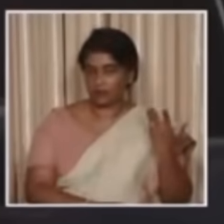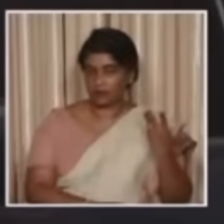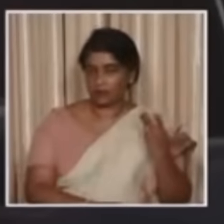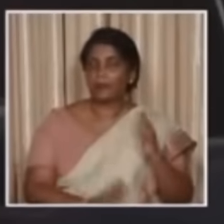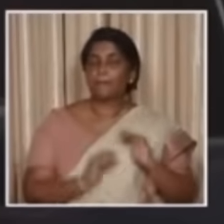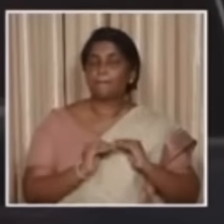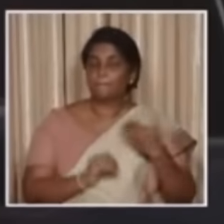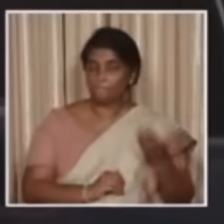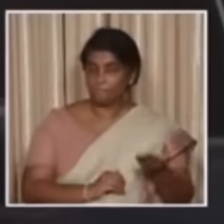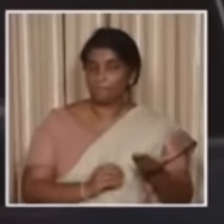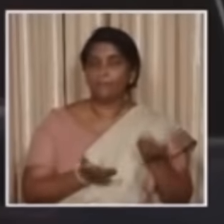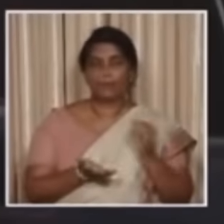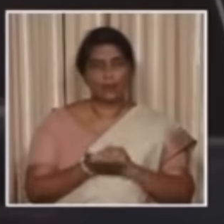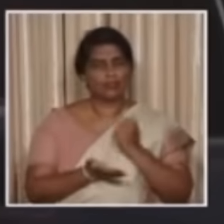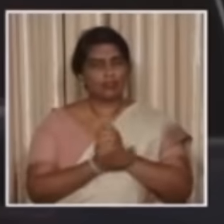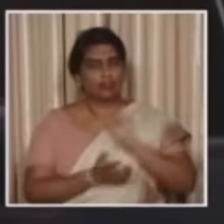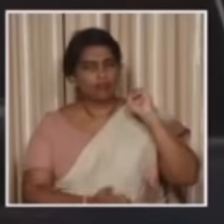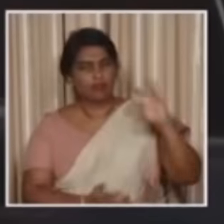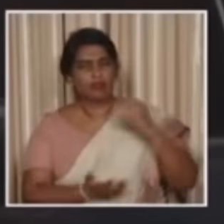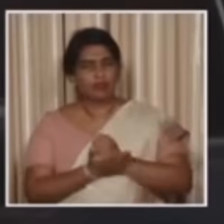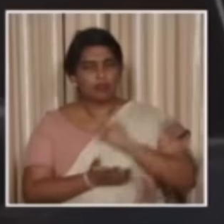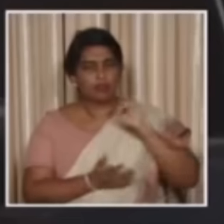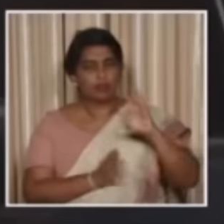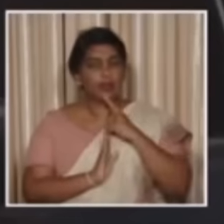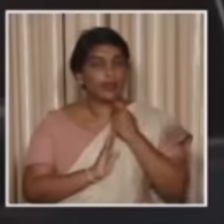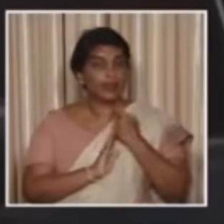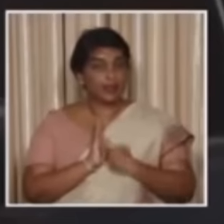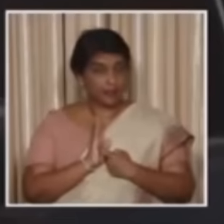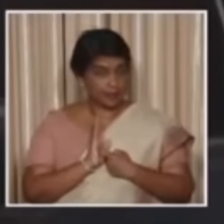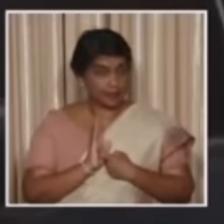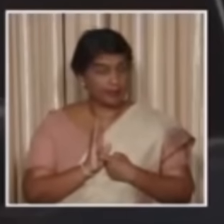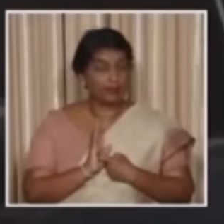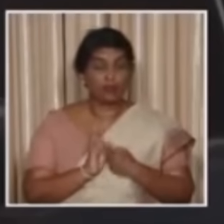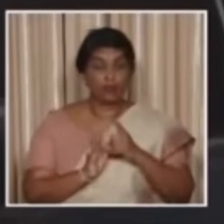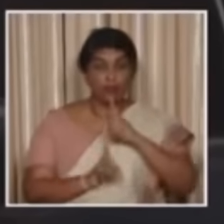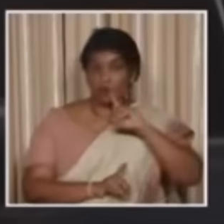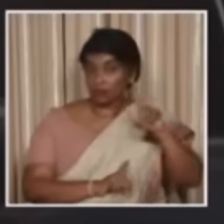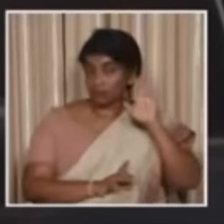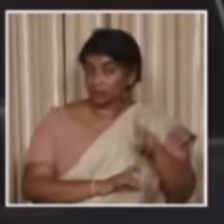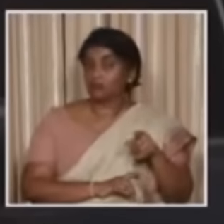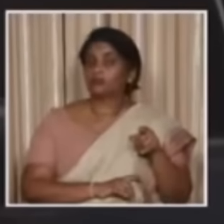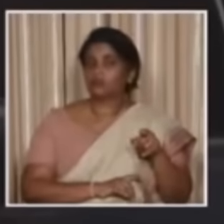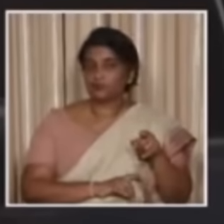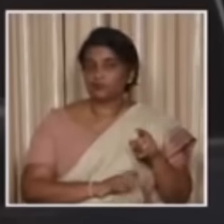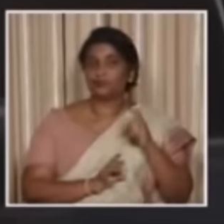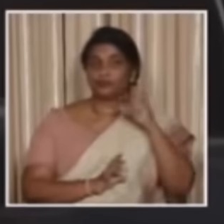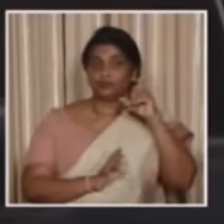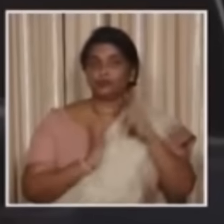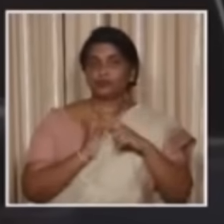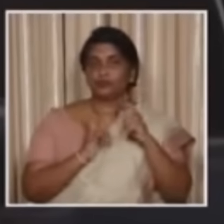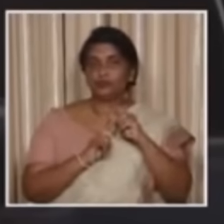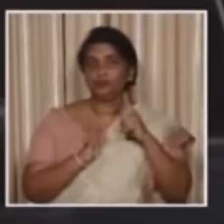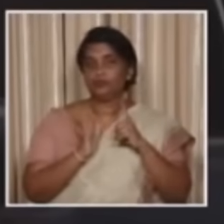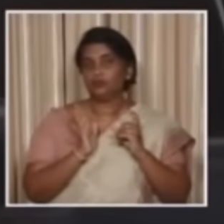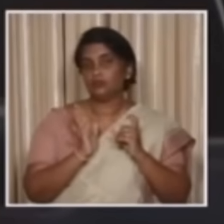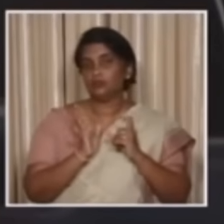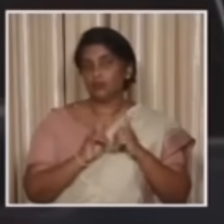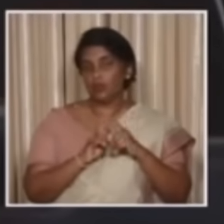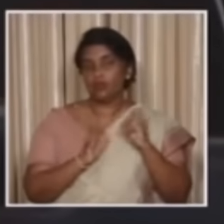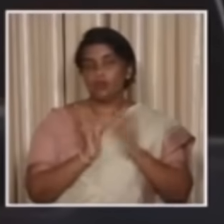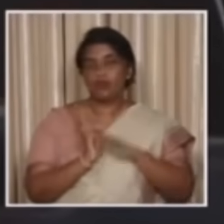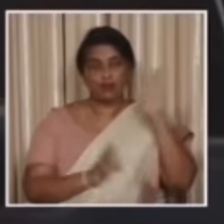पश्चे दिगट लिवंगहला ये नीत्यानुकूल तत्व धन दुनट पश्य तमाइ कोप कमिटी इसराट तावि मन